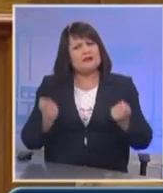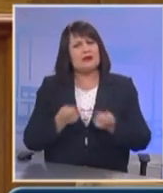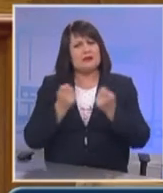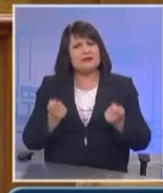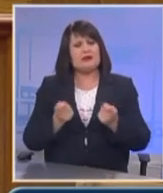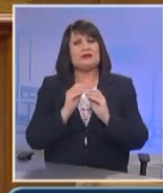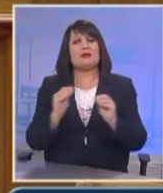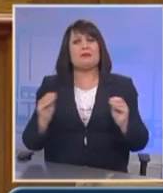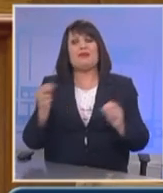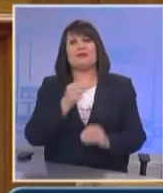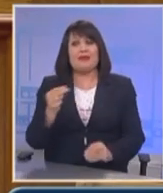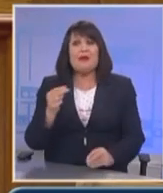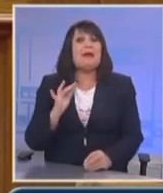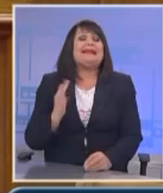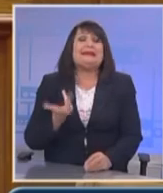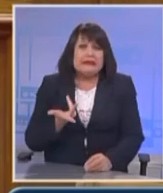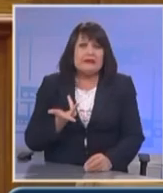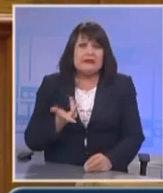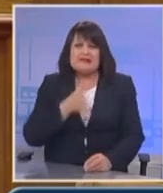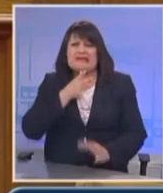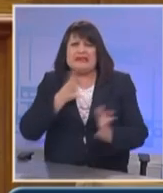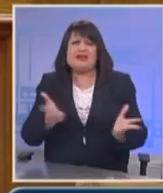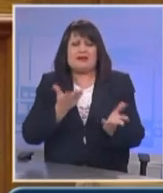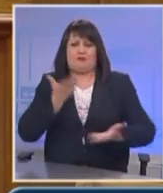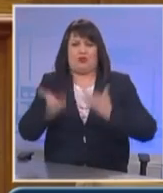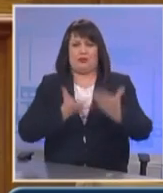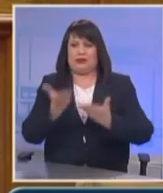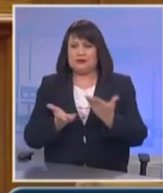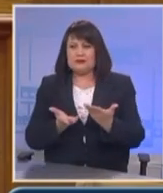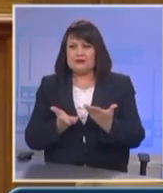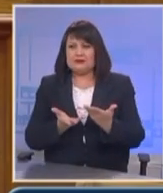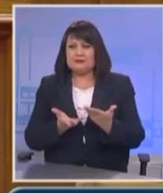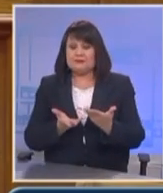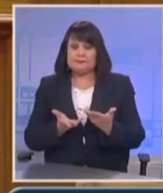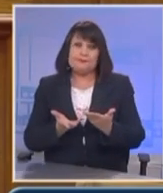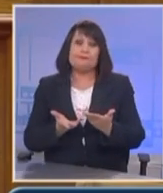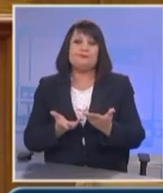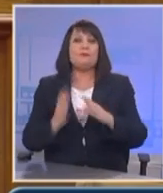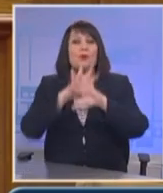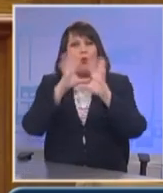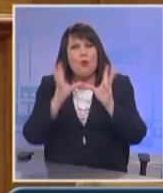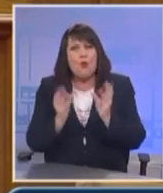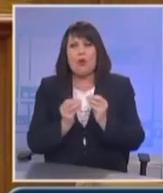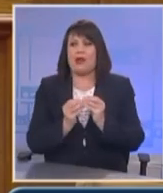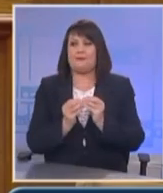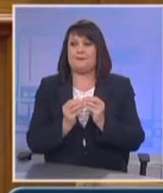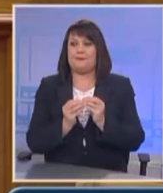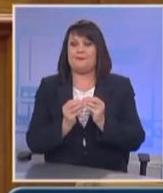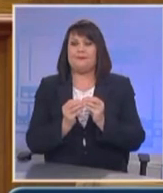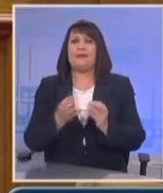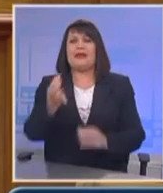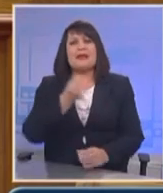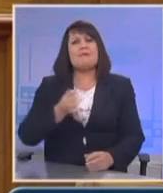εκπαίδευσης είναι αποσπασματικές προτάσεις από όλα όσα έχει